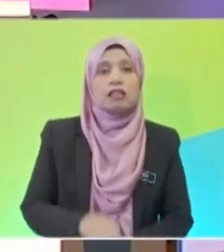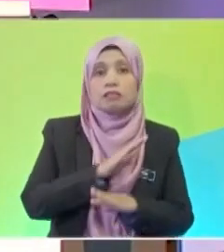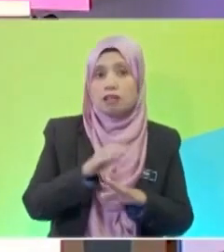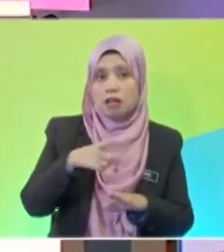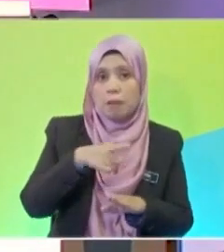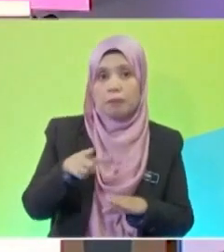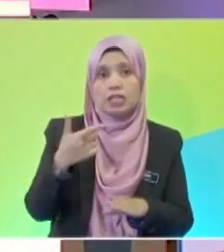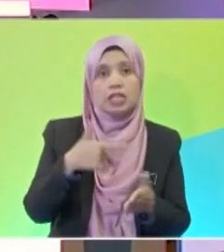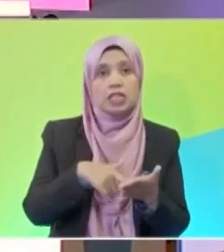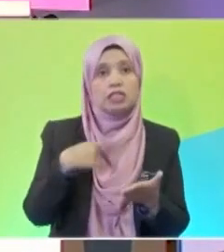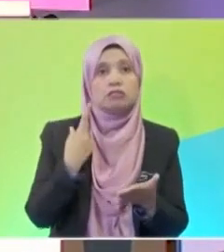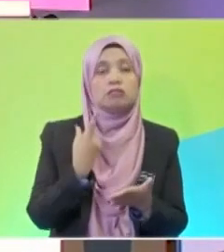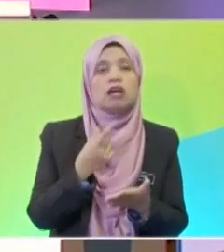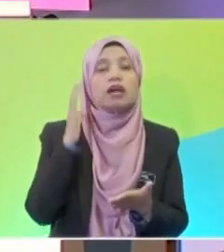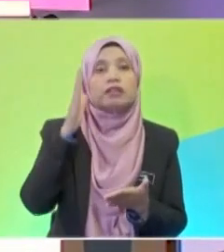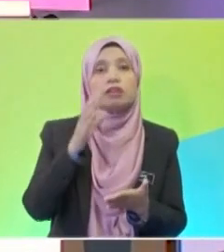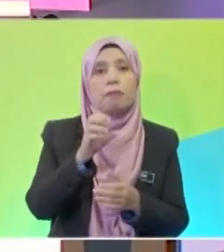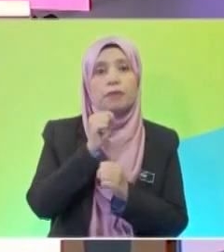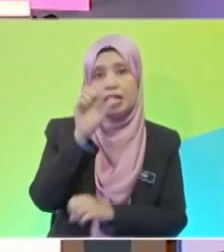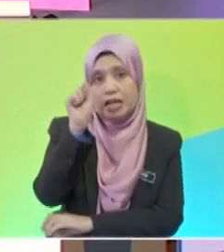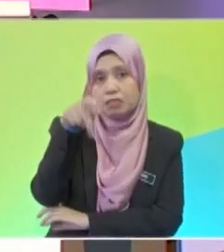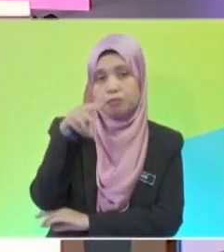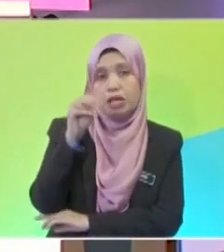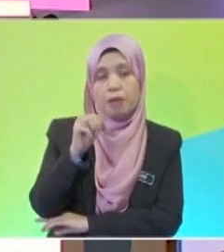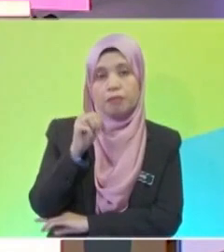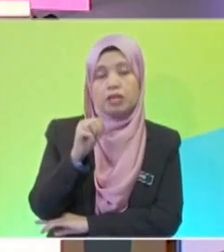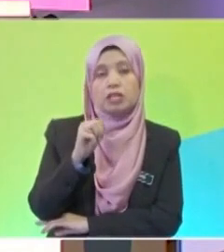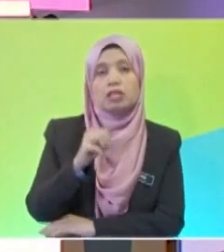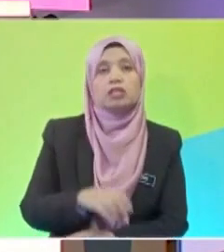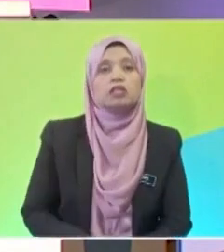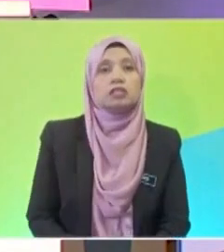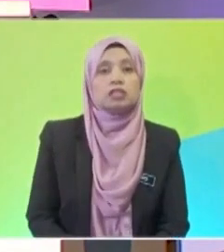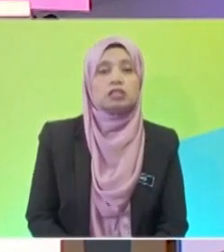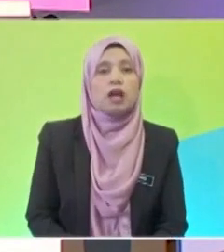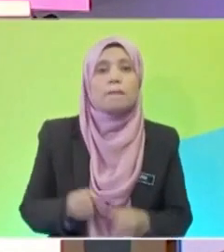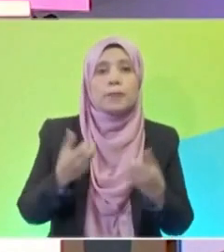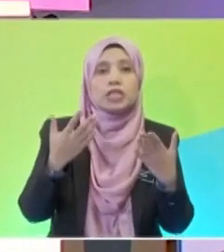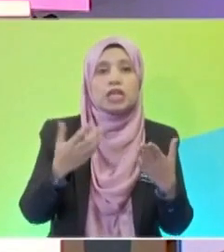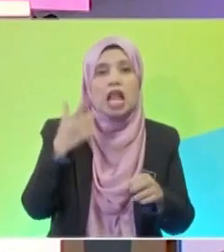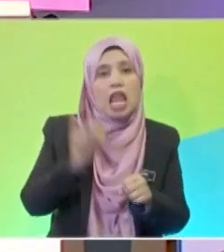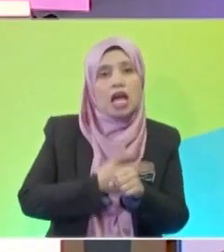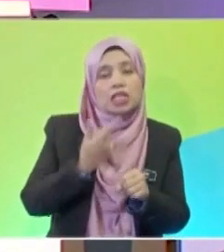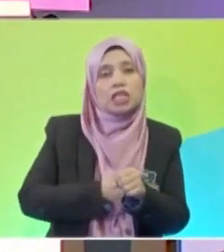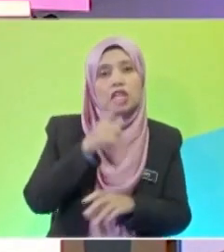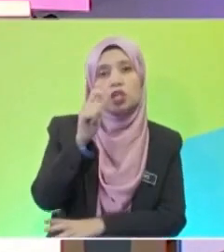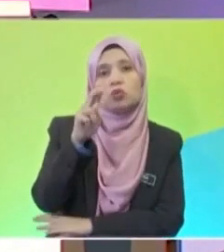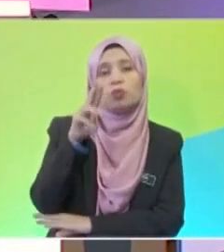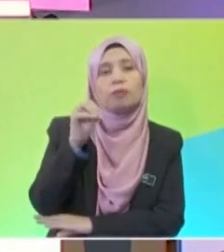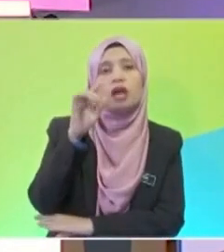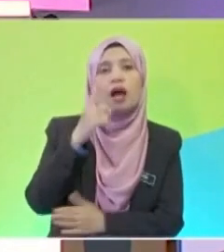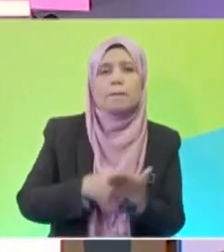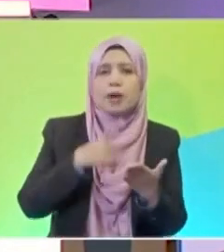lagi awak bakal menghadapi peperiksaan SPM. Okey, banyakkan latih tubi. Apa